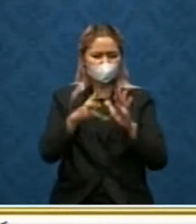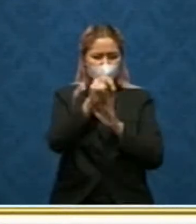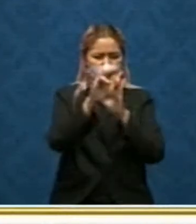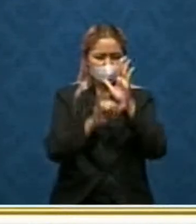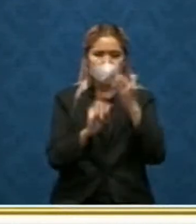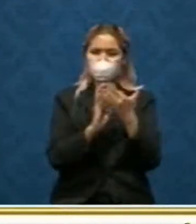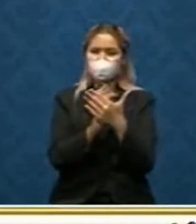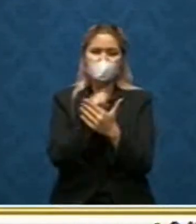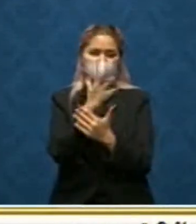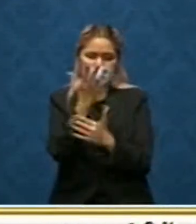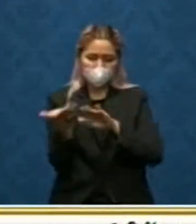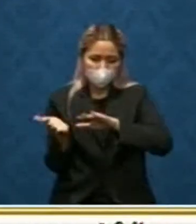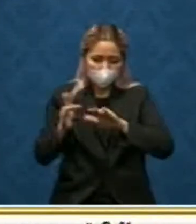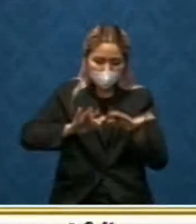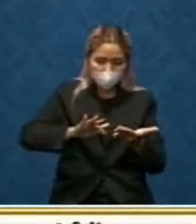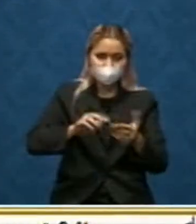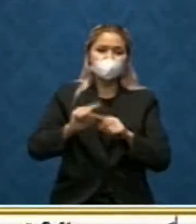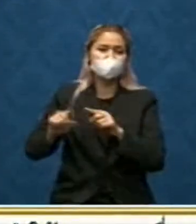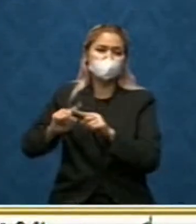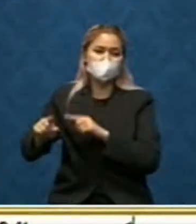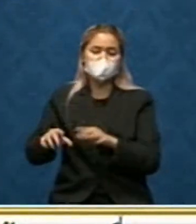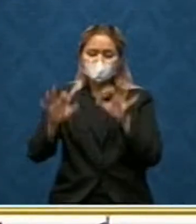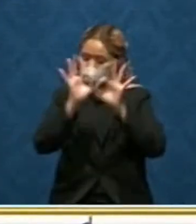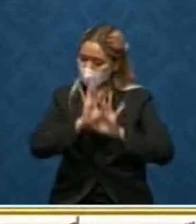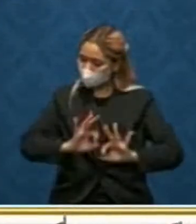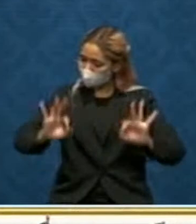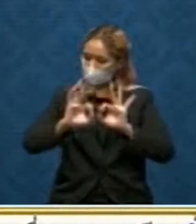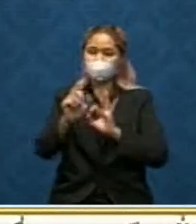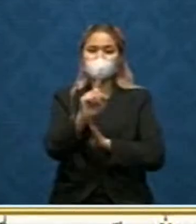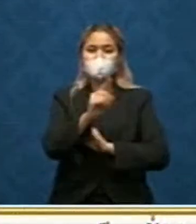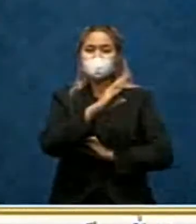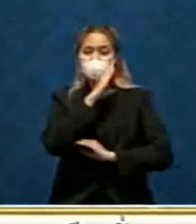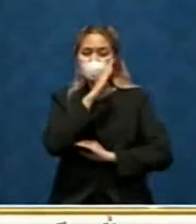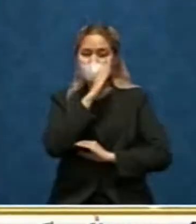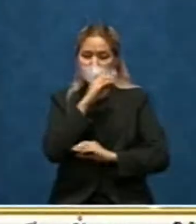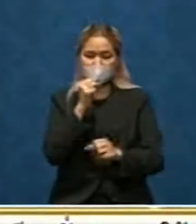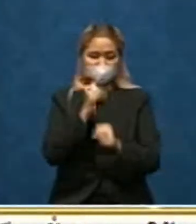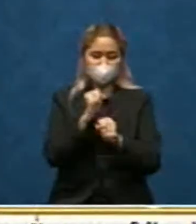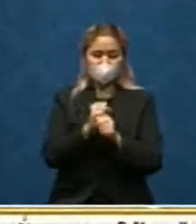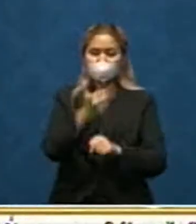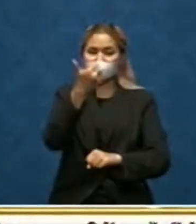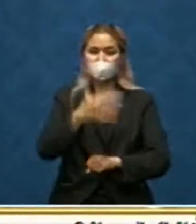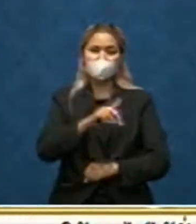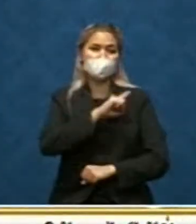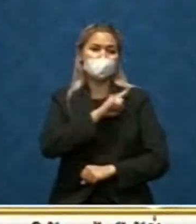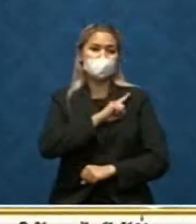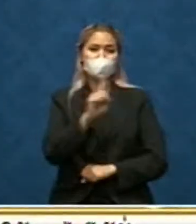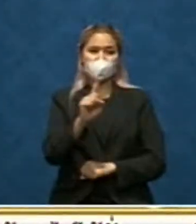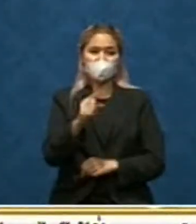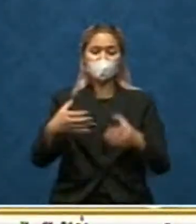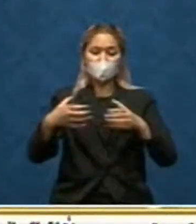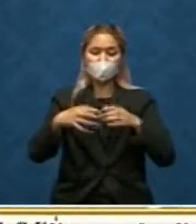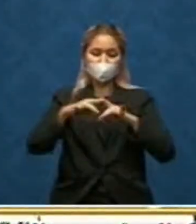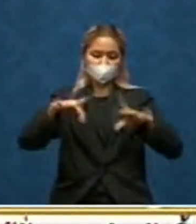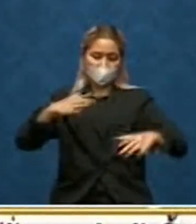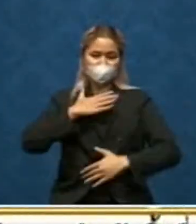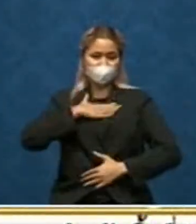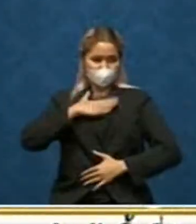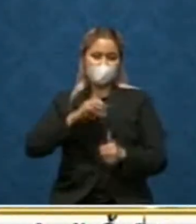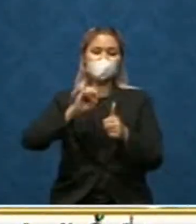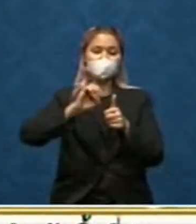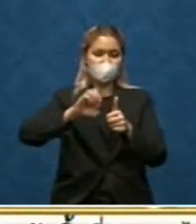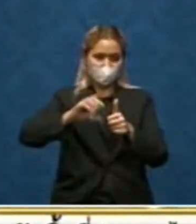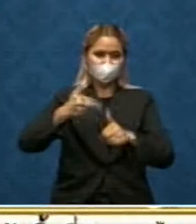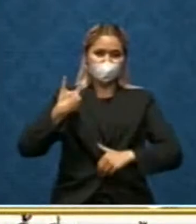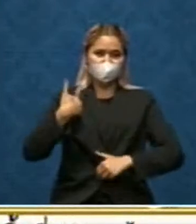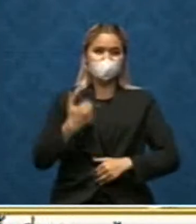ทำไมลมเหลวและทสำคญที่สุด แล้ท่านจะรพี่ชอบอยางไเราก็จะแนะนำให้ธรมดาที่ก